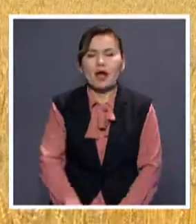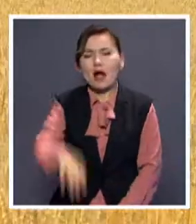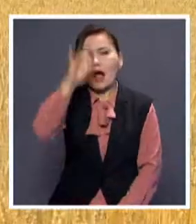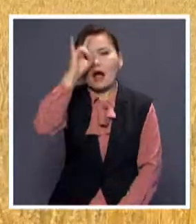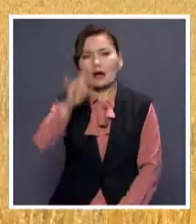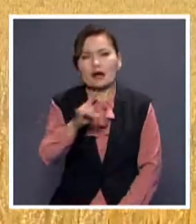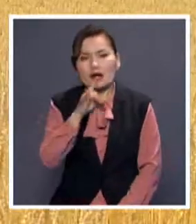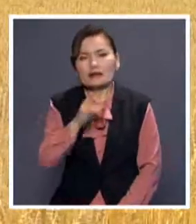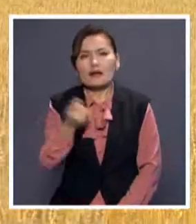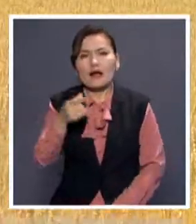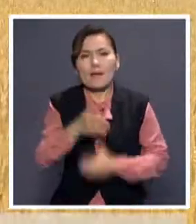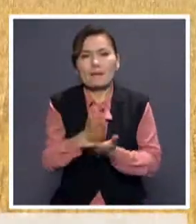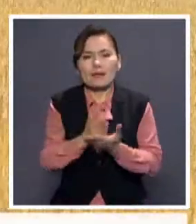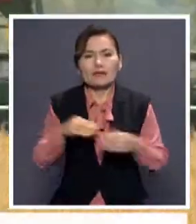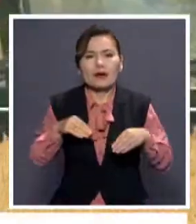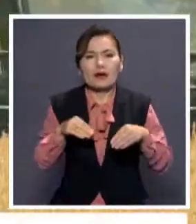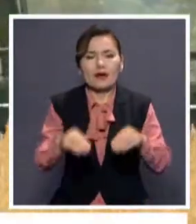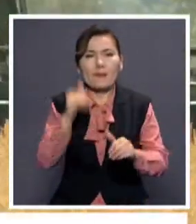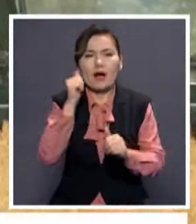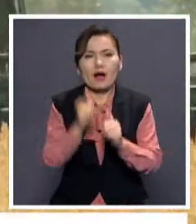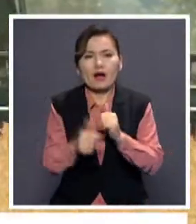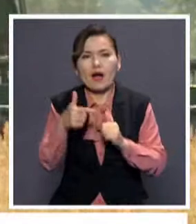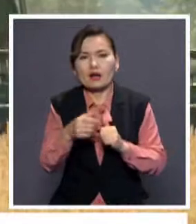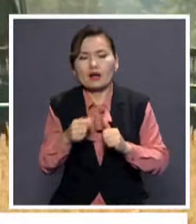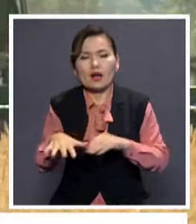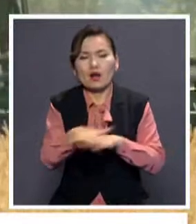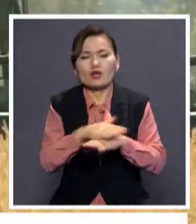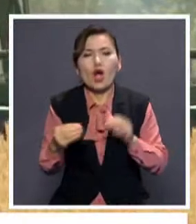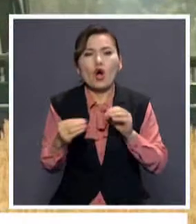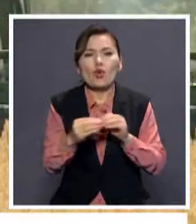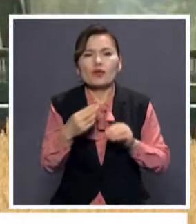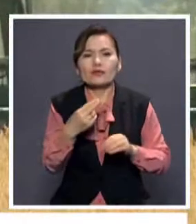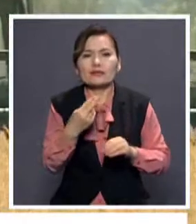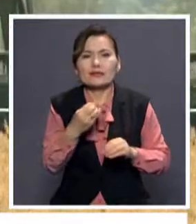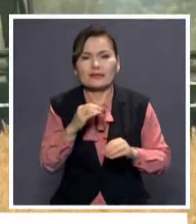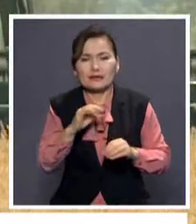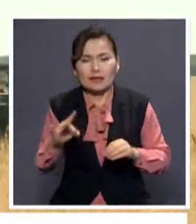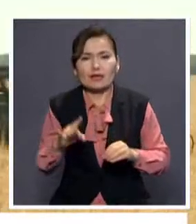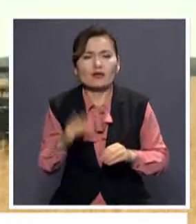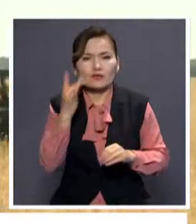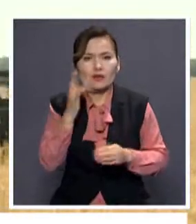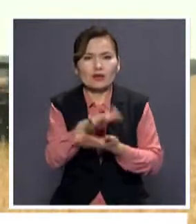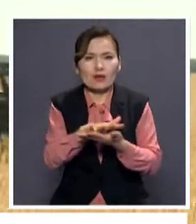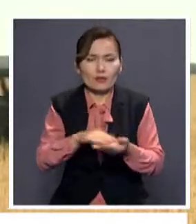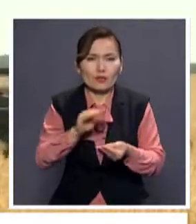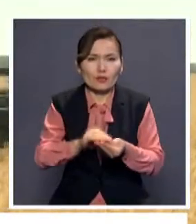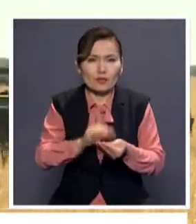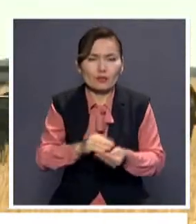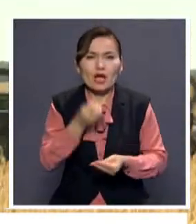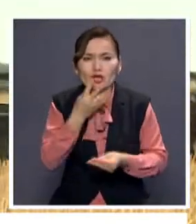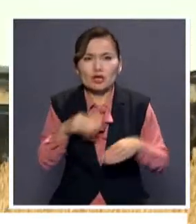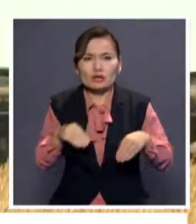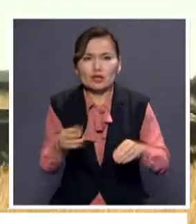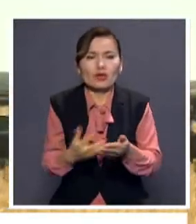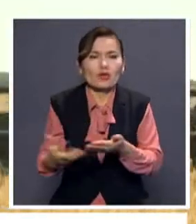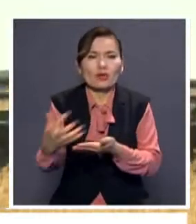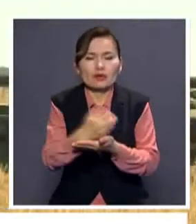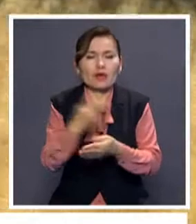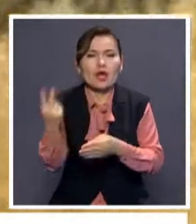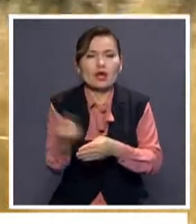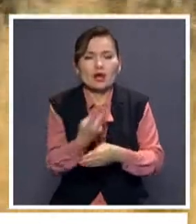Қазақстандағы бидайдың орташа шығымдылығы гектарынан шамамен 10 центнер. Бұл ұзақ жылдар бойы жалғасып келе жатқан көрсеткіш, алайда оны еселеп